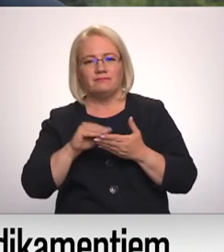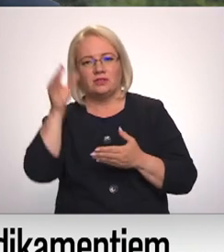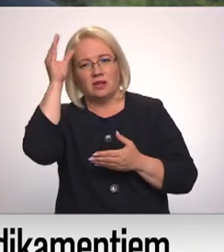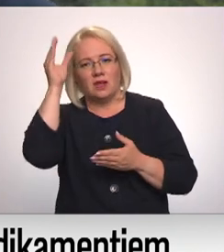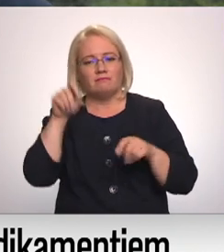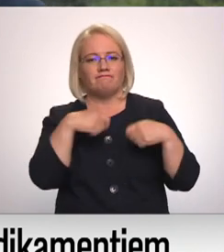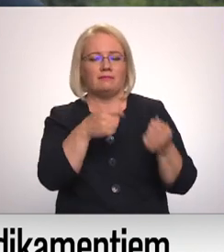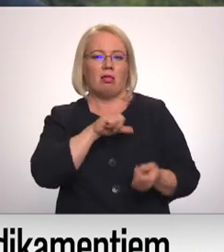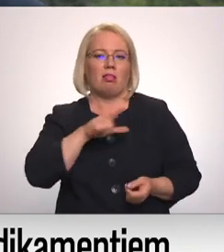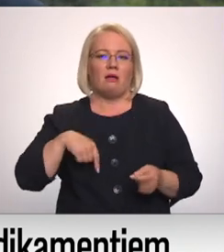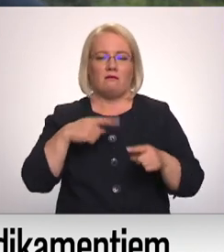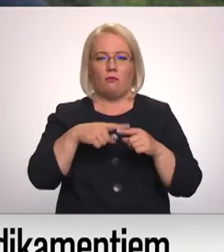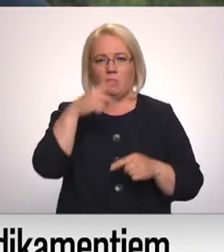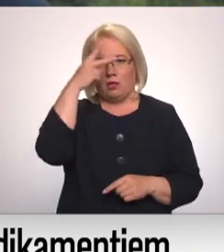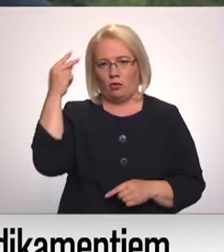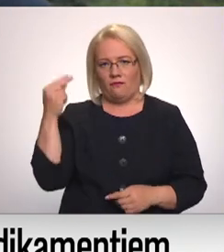Lietuvu.